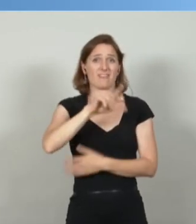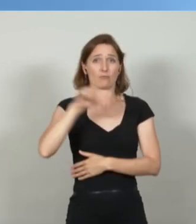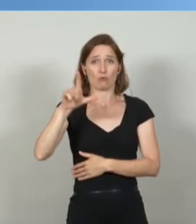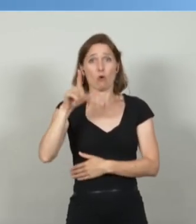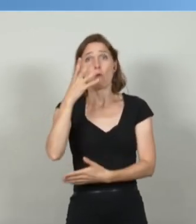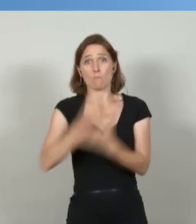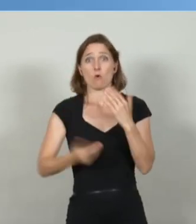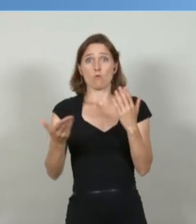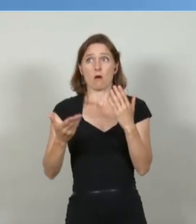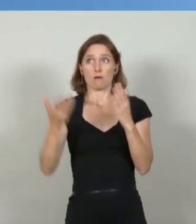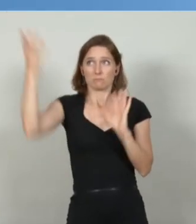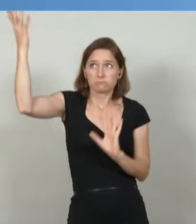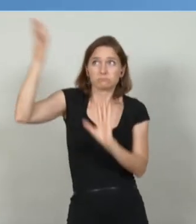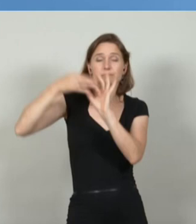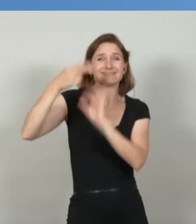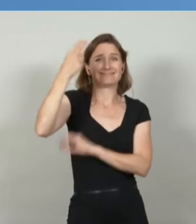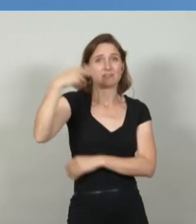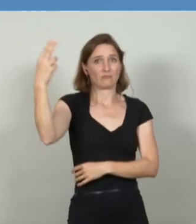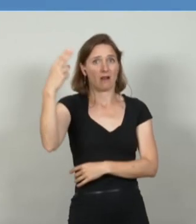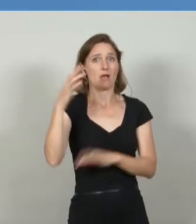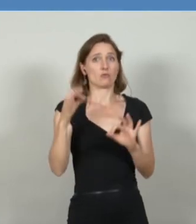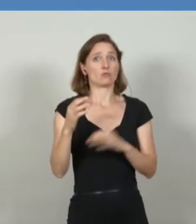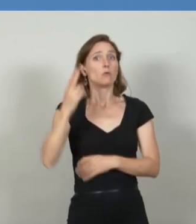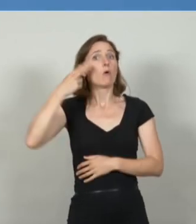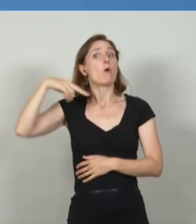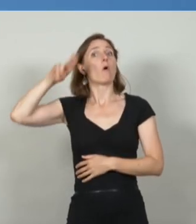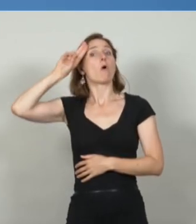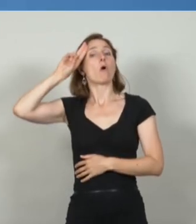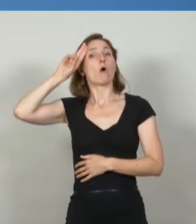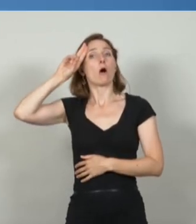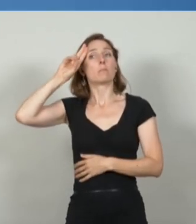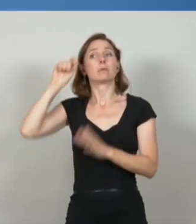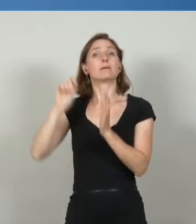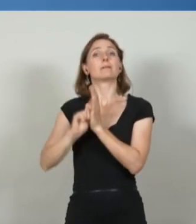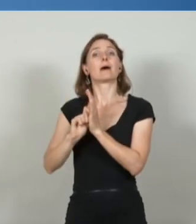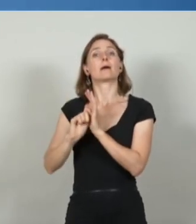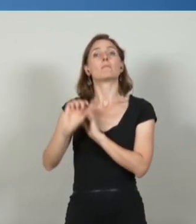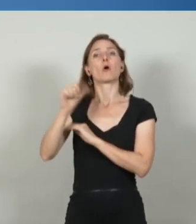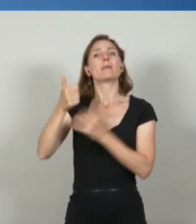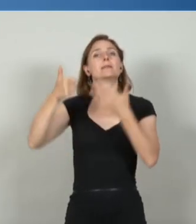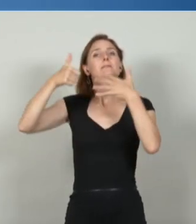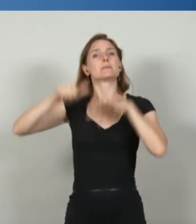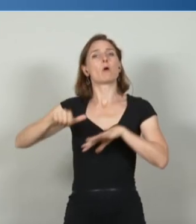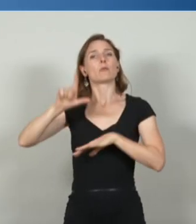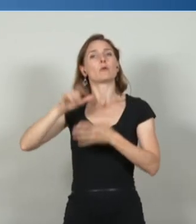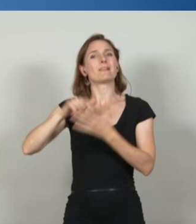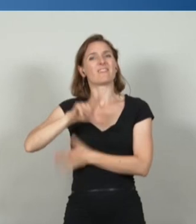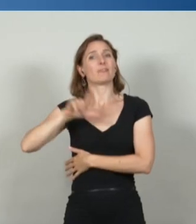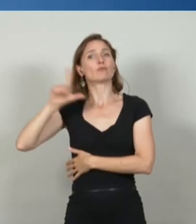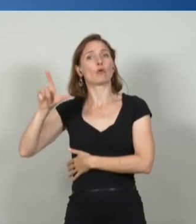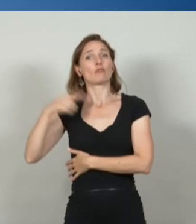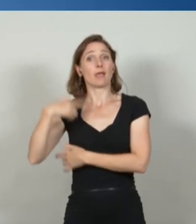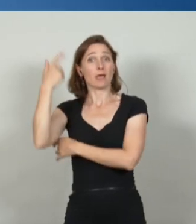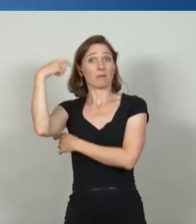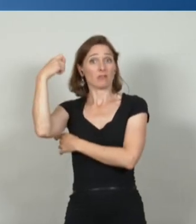rappelons que l'Europe a une présidente française le premier semestre 2022 l'occasion aurait été belle